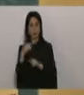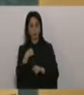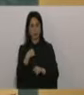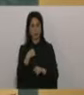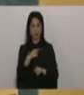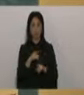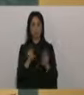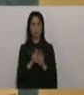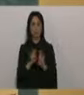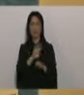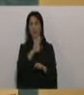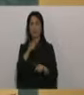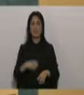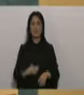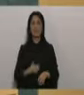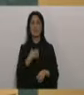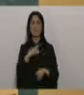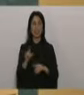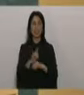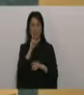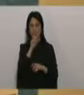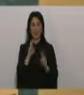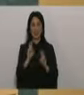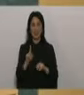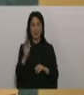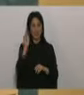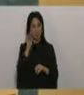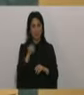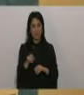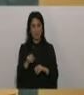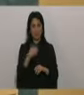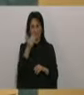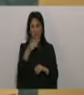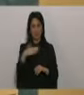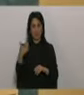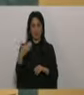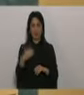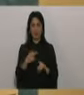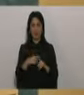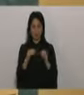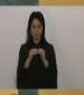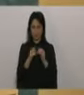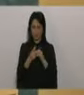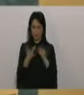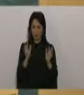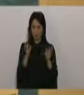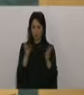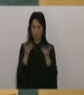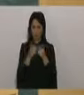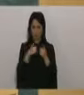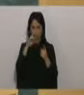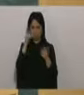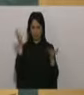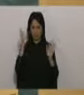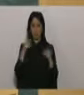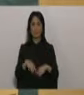გაღმა შედავება და ყველაზე ამაზრზენი ტყუილი იყო დღეს, რაც მოვისმინეთ თქვენი მხრიდან. ეს მეათე თუ მეთერთმეტე სათვალავი ამერია. ეს